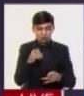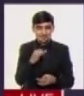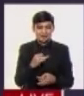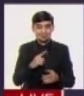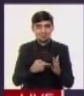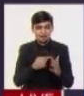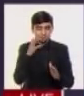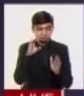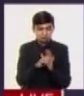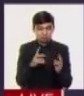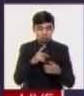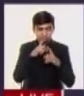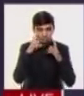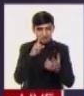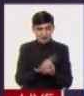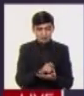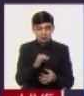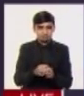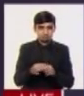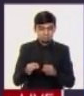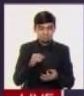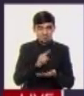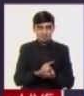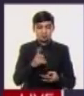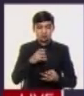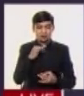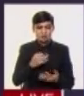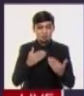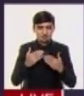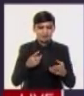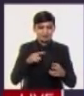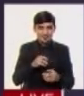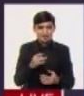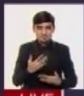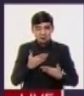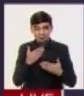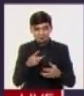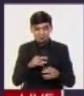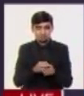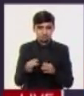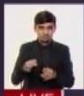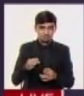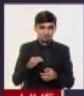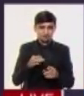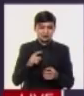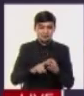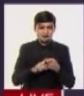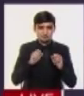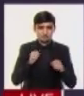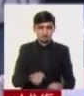по обязательному ношению масок, социальному дистанцированию. Для общения и поздравлений использовать дистанционные средства